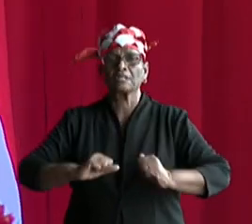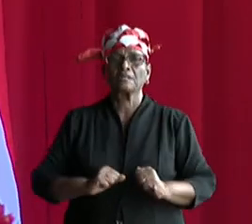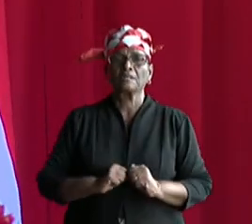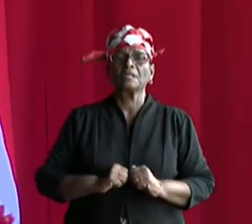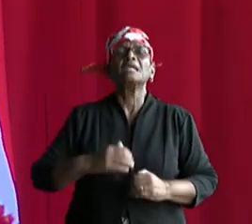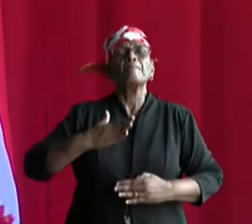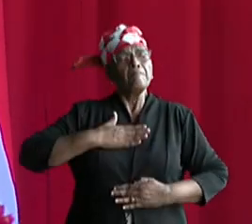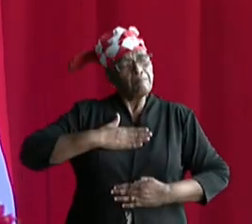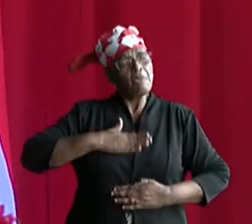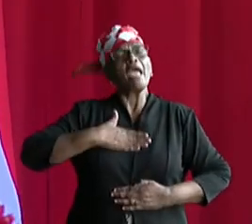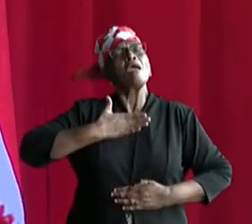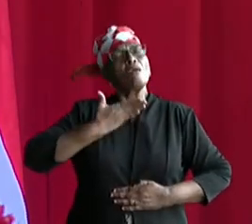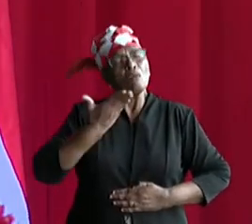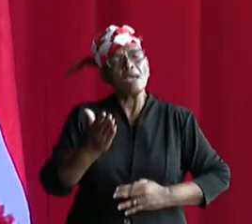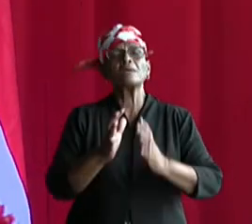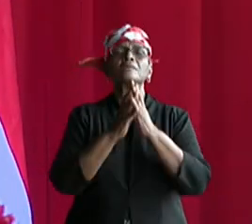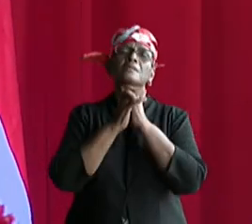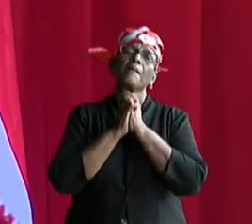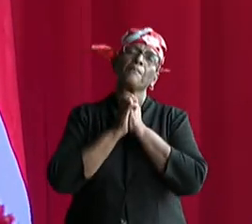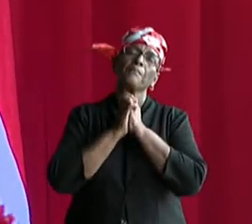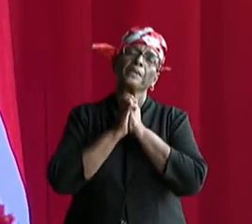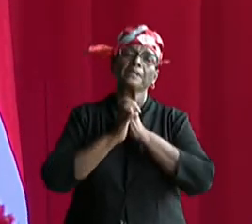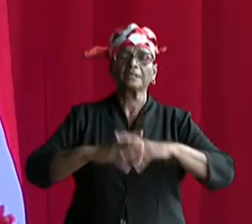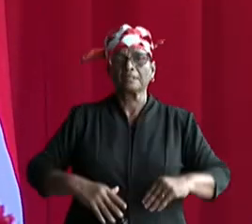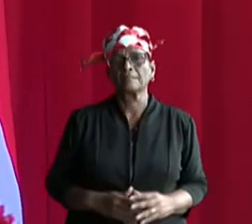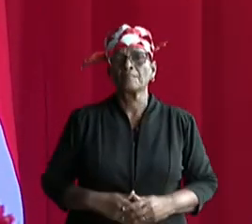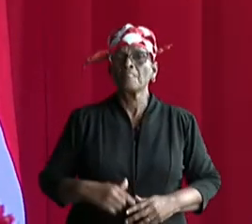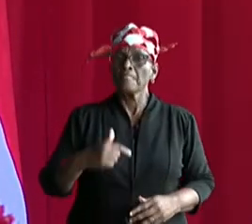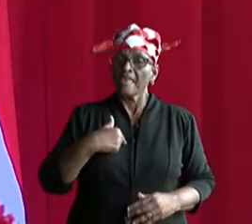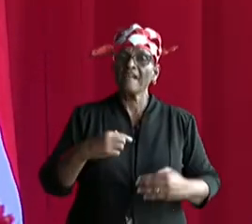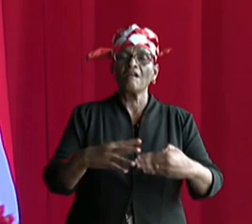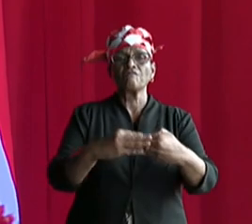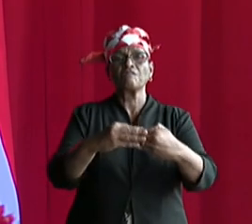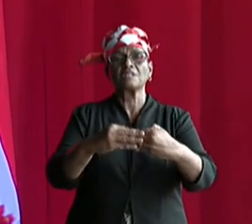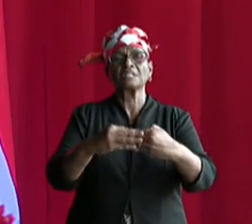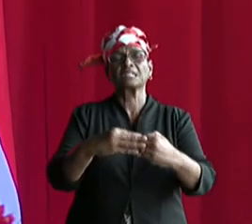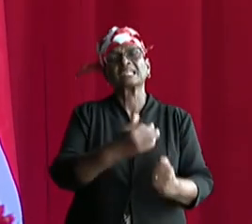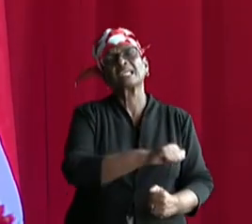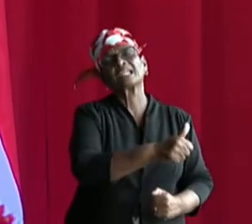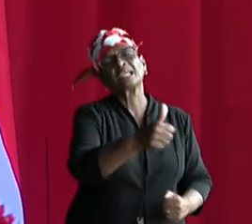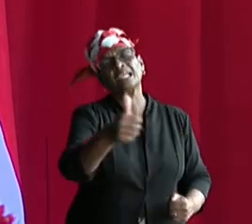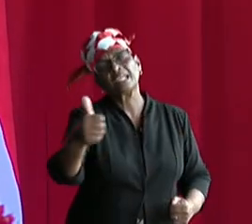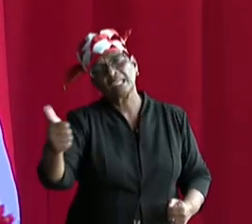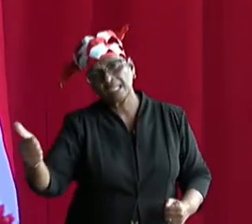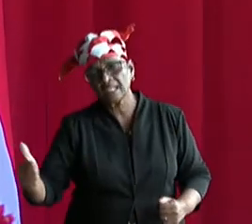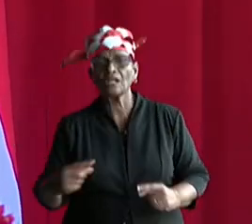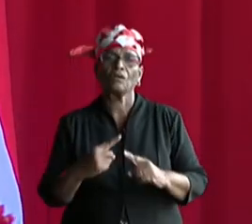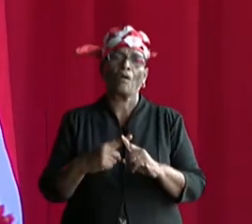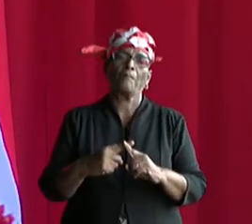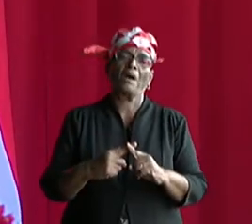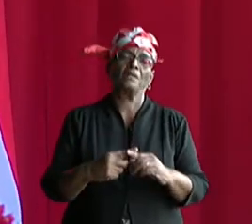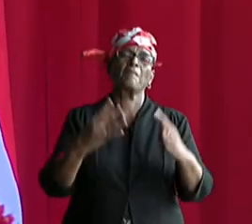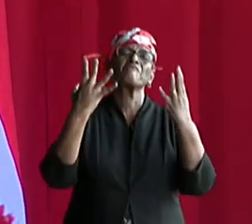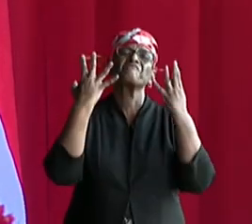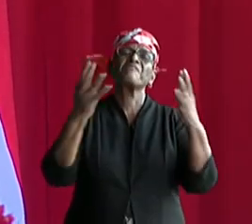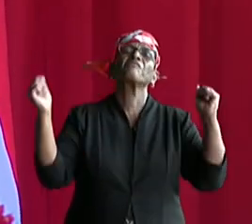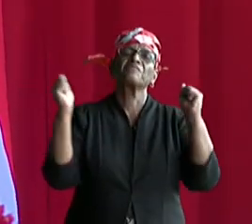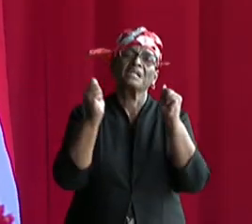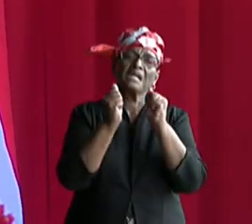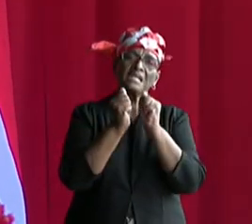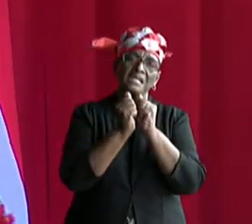mijn wens en bede. Ik feliciteer u allen nogmaals met 45